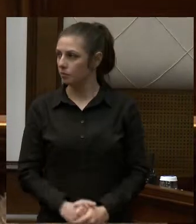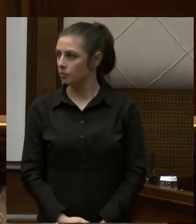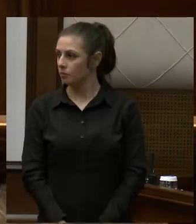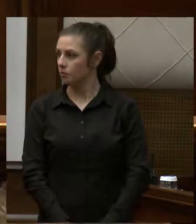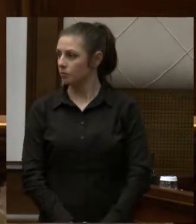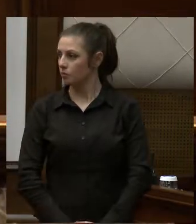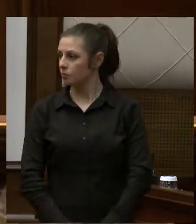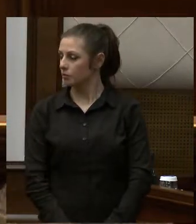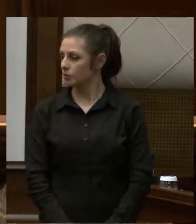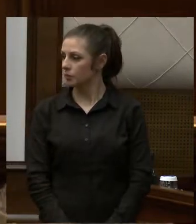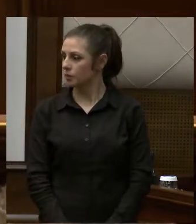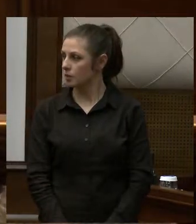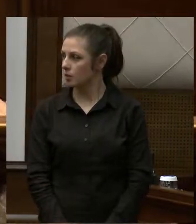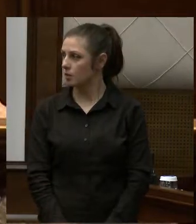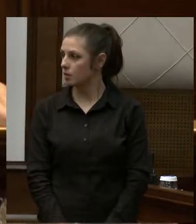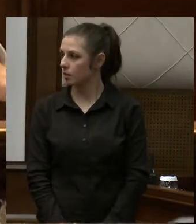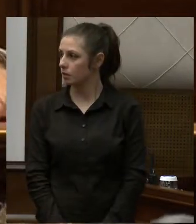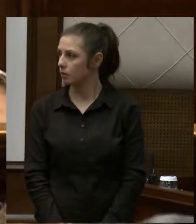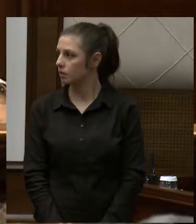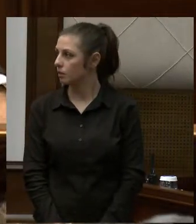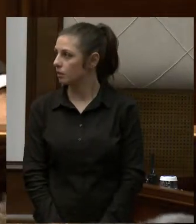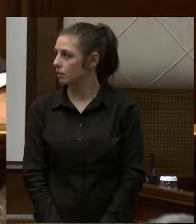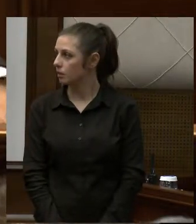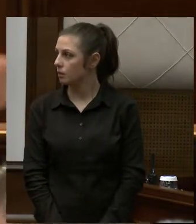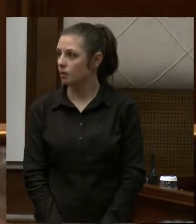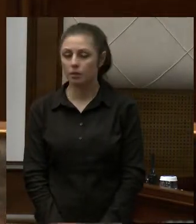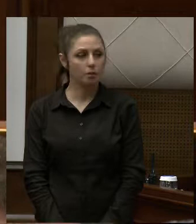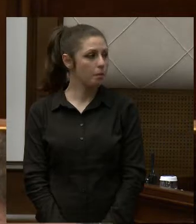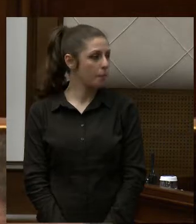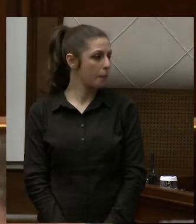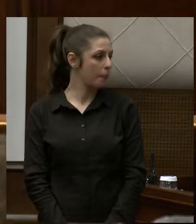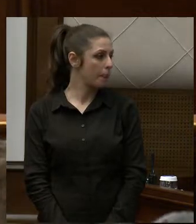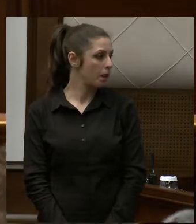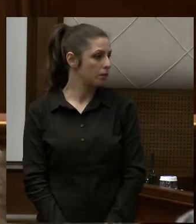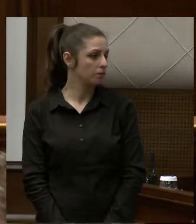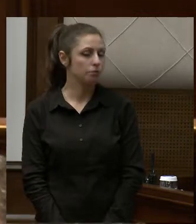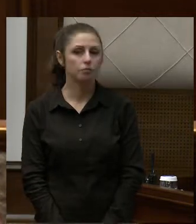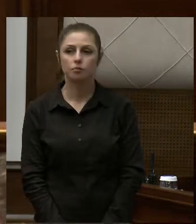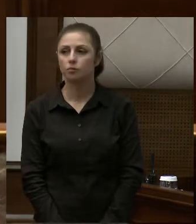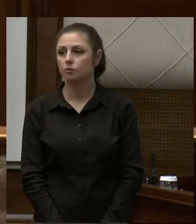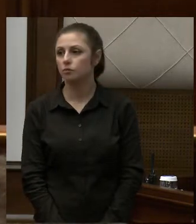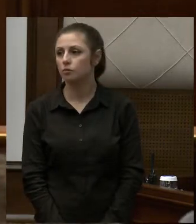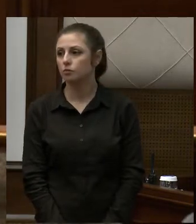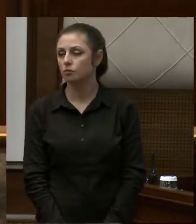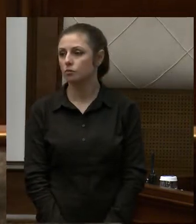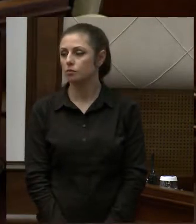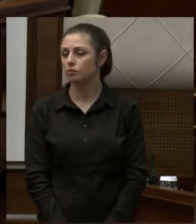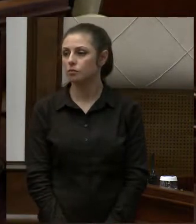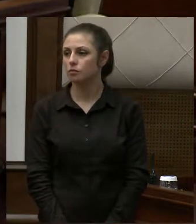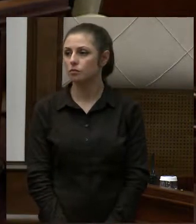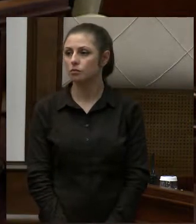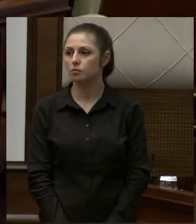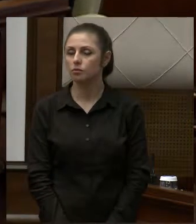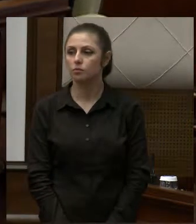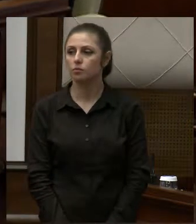Evet. Şeyler hazırlanıyor. Dışarısı. Seher Hanım buyurun. Seher Hanım